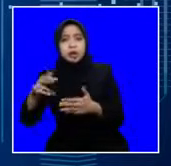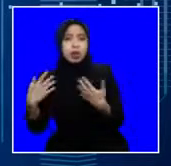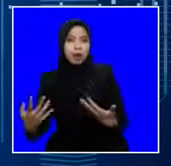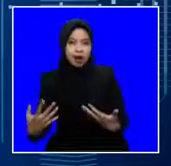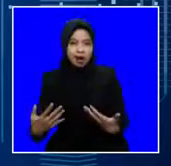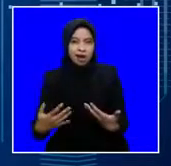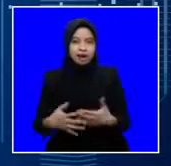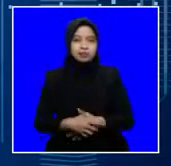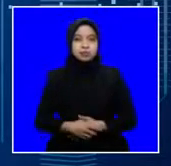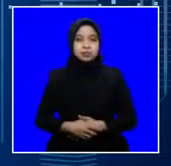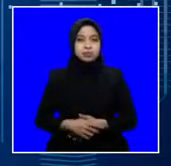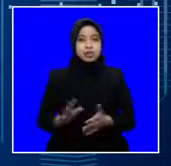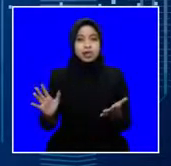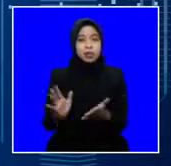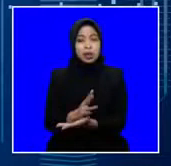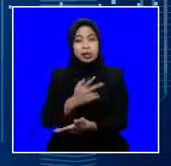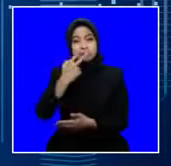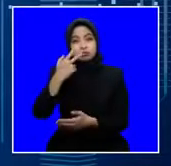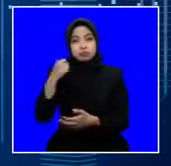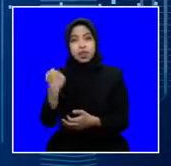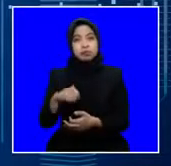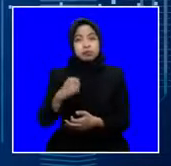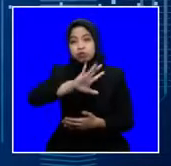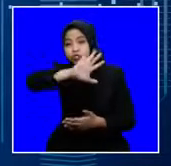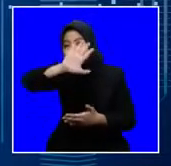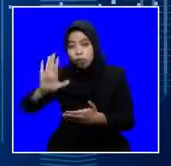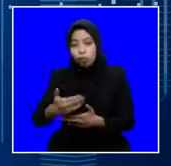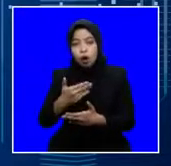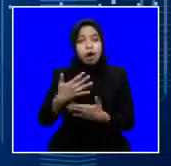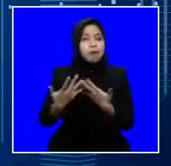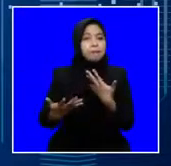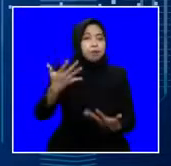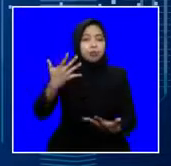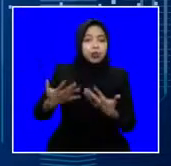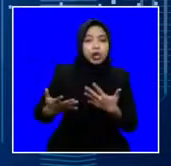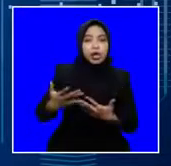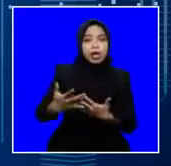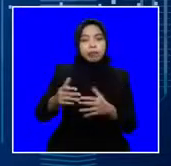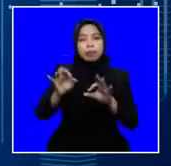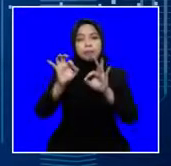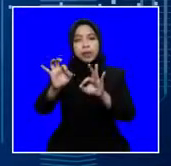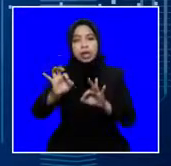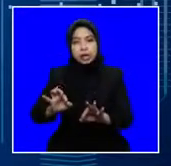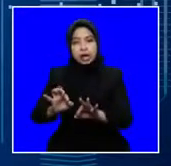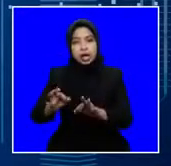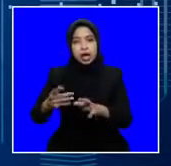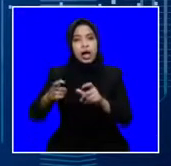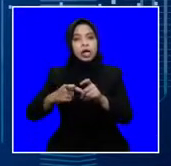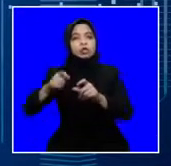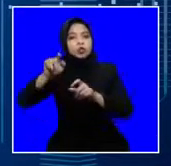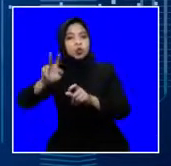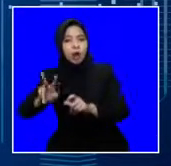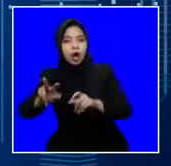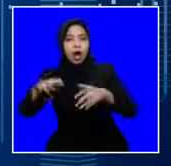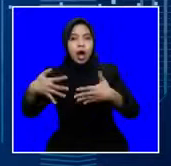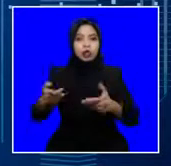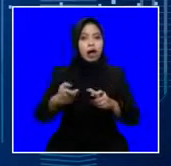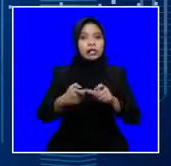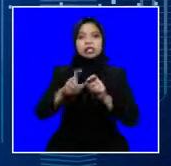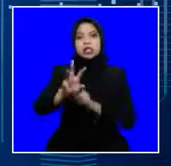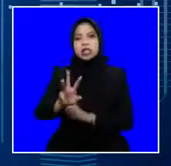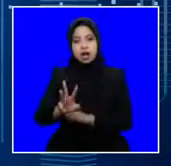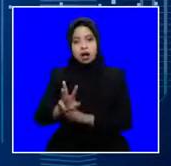Ya, tidak semuanya punya kesempatan untuk mencari pendidikan sampai dengan S2, sampai dengan